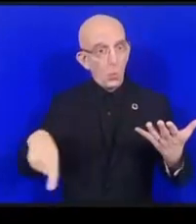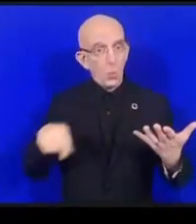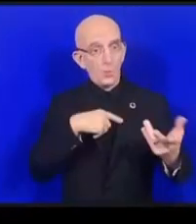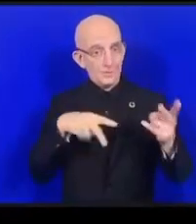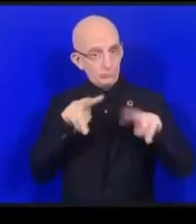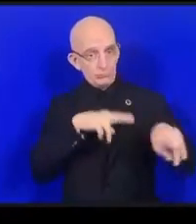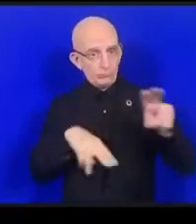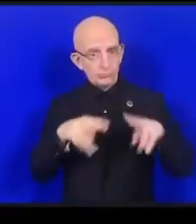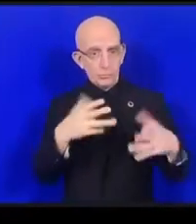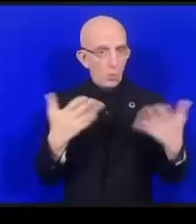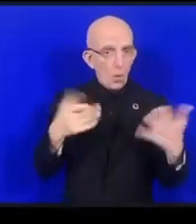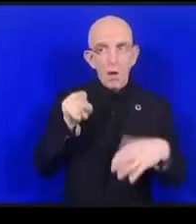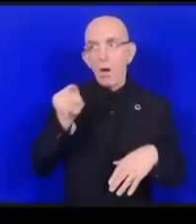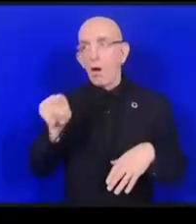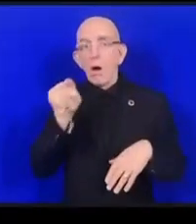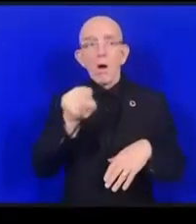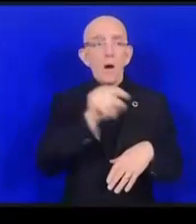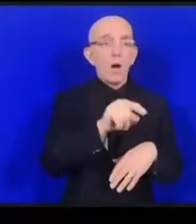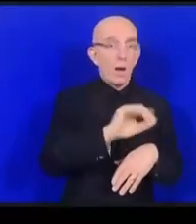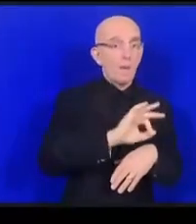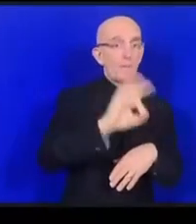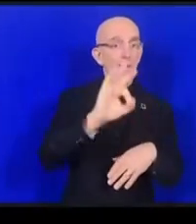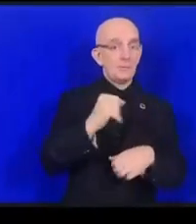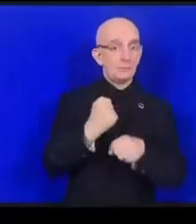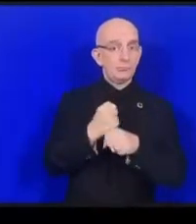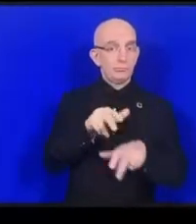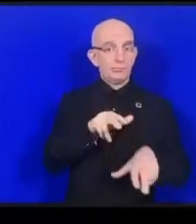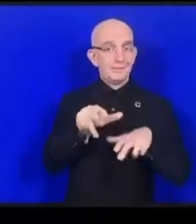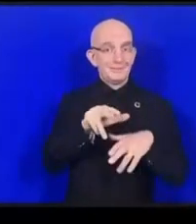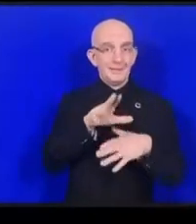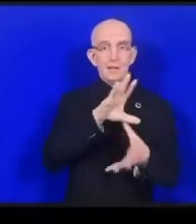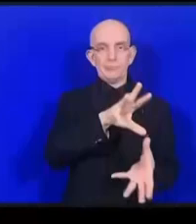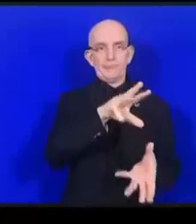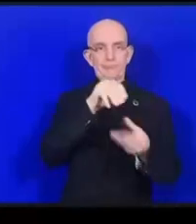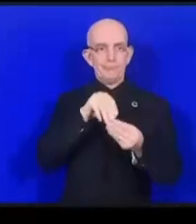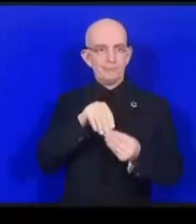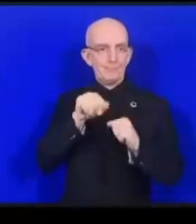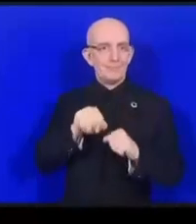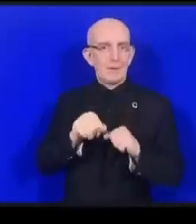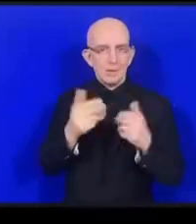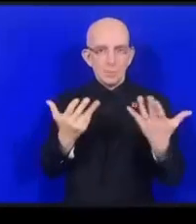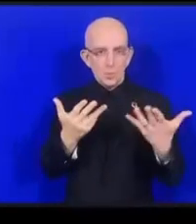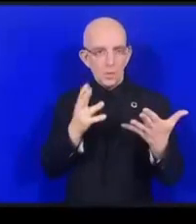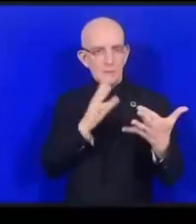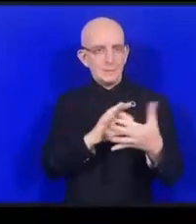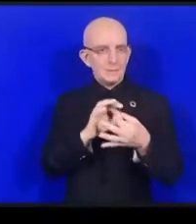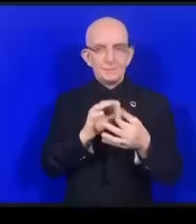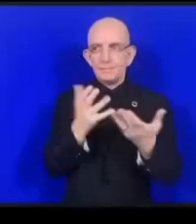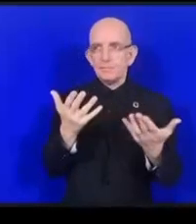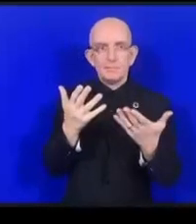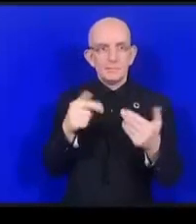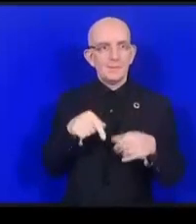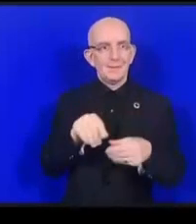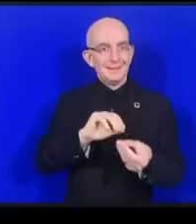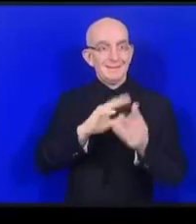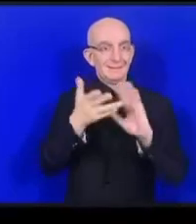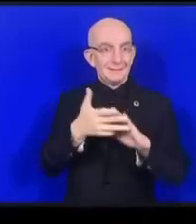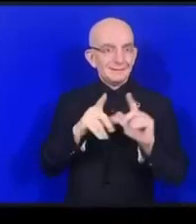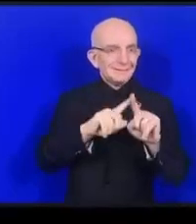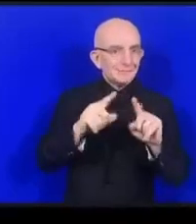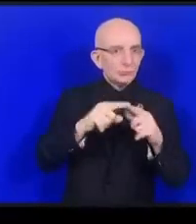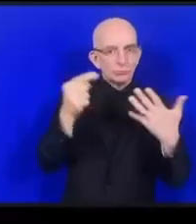существующие в интернете вступали бы в интерактивную связь с пользователями с населением с